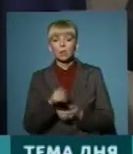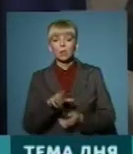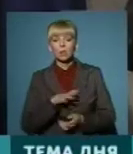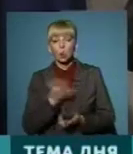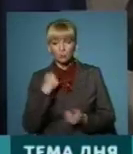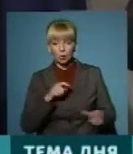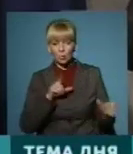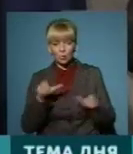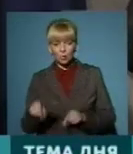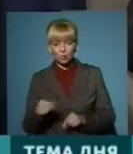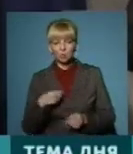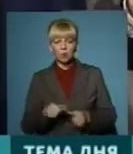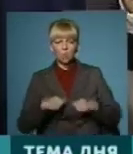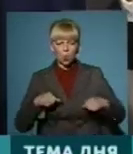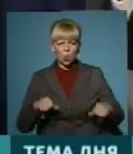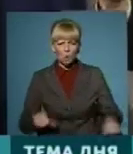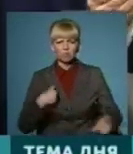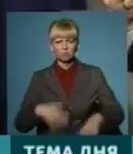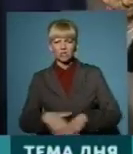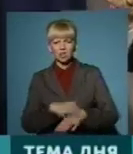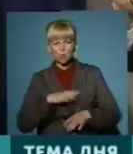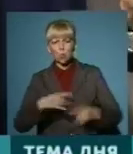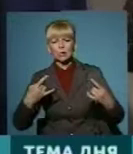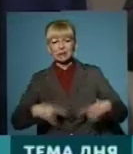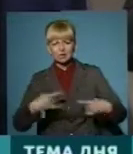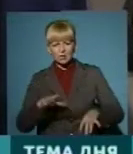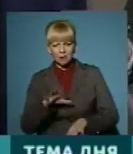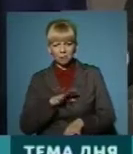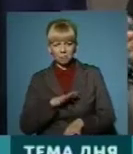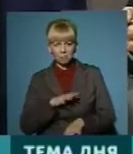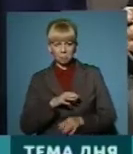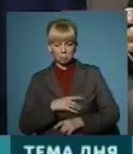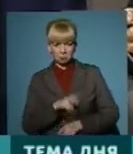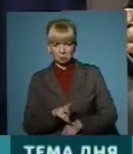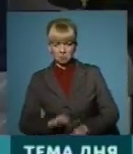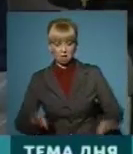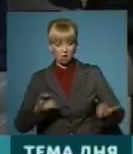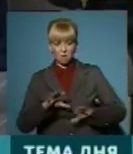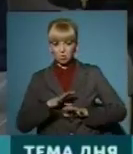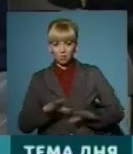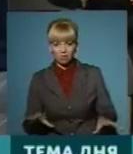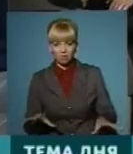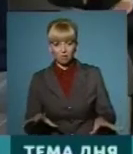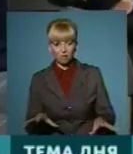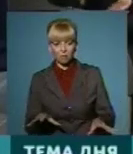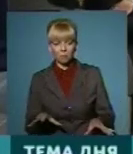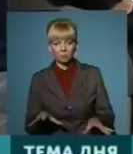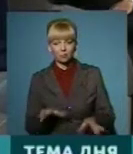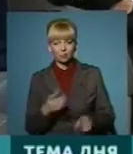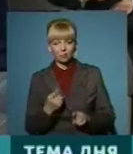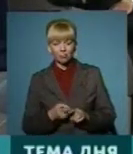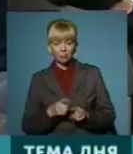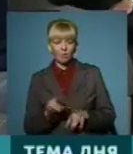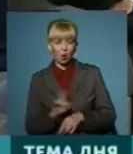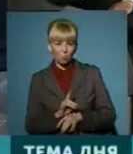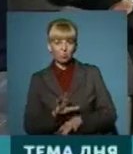когда мы поехали, мы же поехали с комиссией, с толпой, у нас было телевидение тогда, и говорит, да не было здесь никого. Вот в чем дело. То есть это липа была,